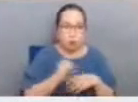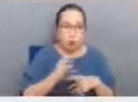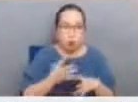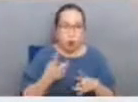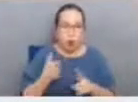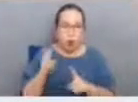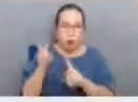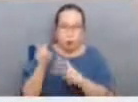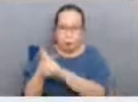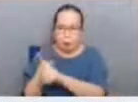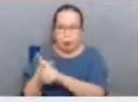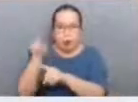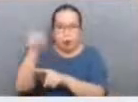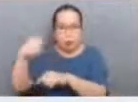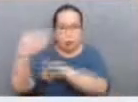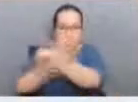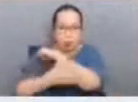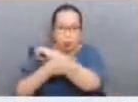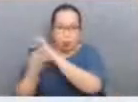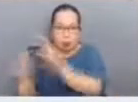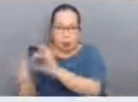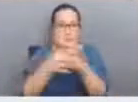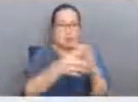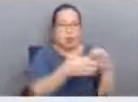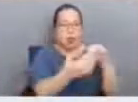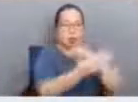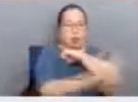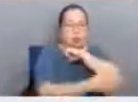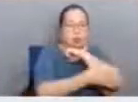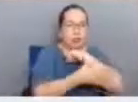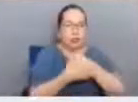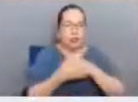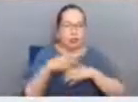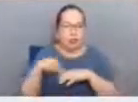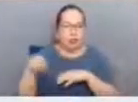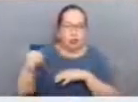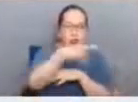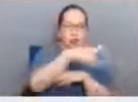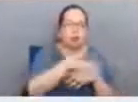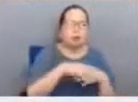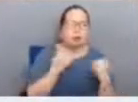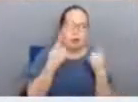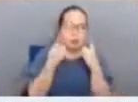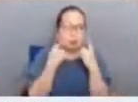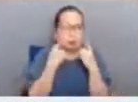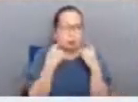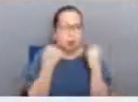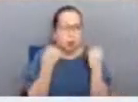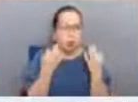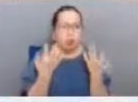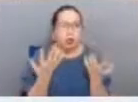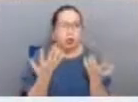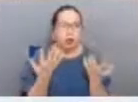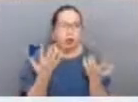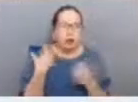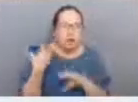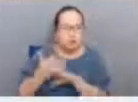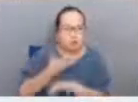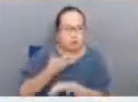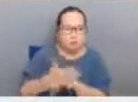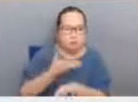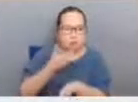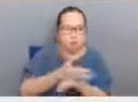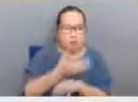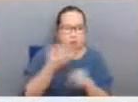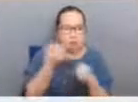po, POEA Administrator Bernard Onalia. Mabuhay po kayo. Stay safe po, sir. Mabuhay